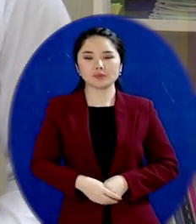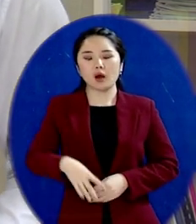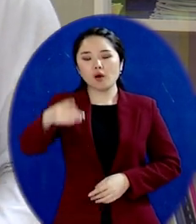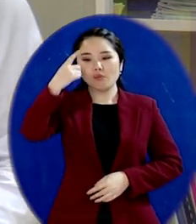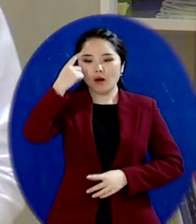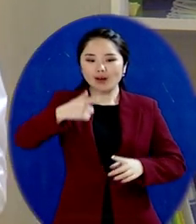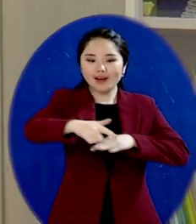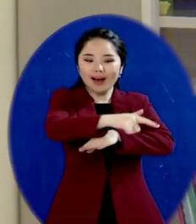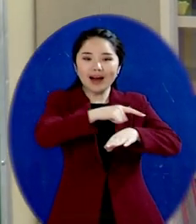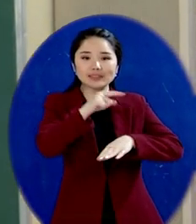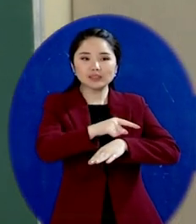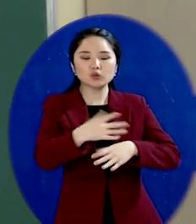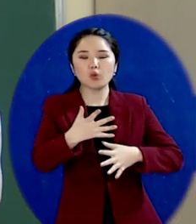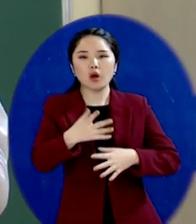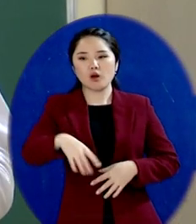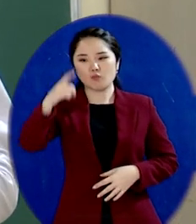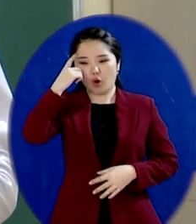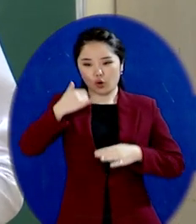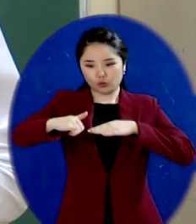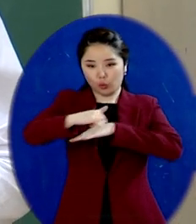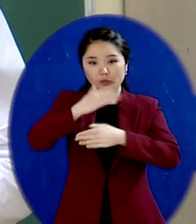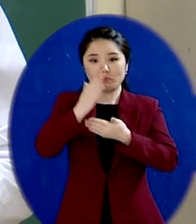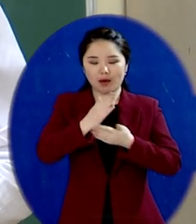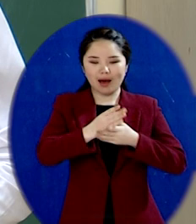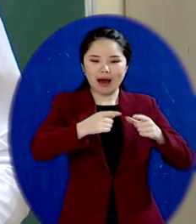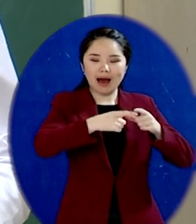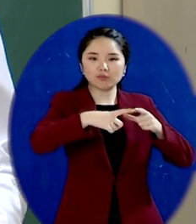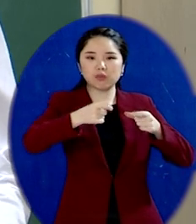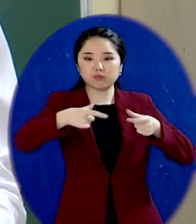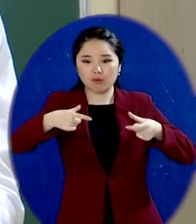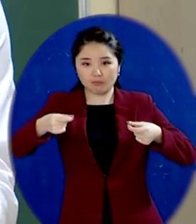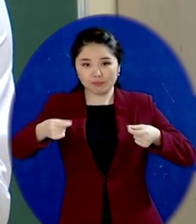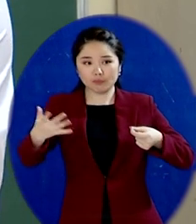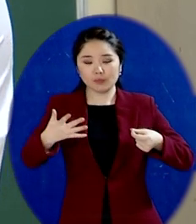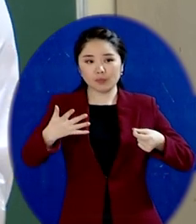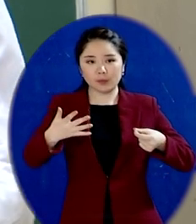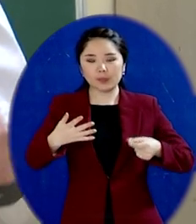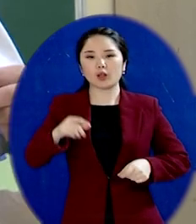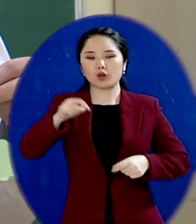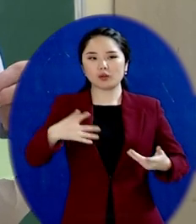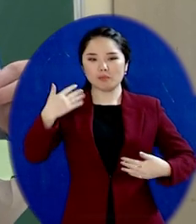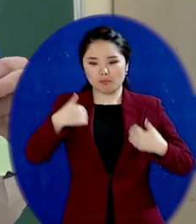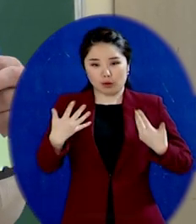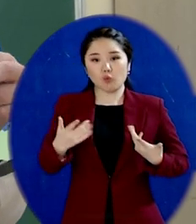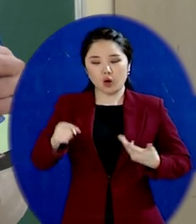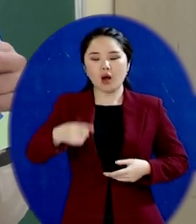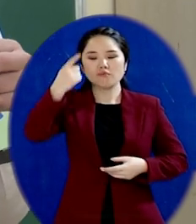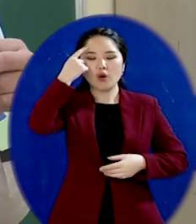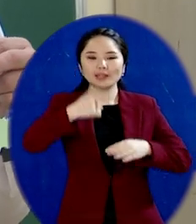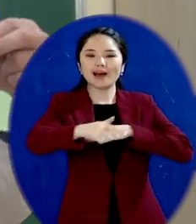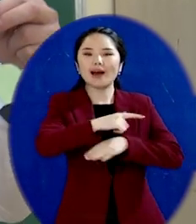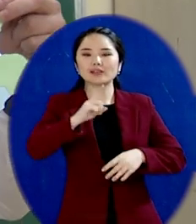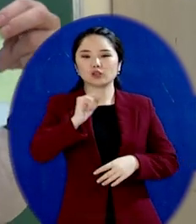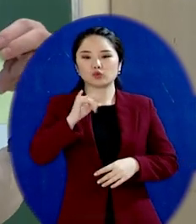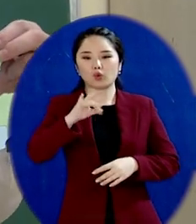орны үзэсгэлэнт газар гэж яривал бид нар Монгол орны газар нутгийг бүгэлд нь авч ярих учраас өнөөдөр бид нар Монгол орны газрын зургийн